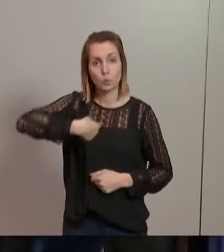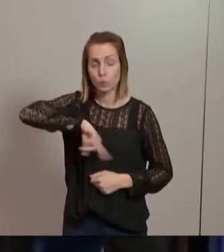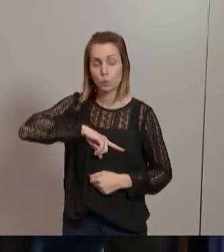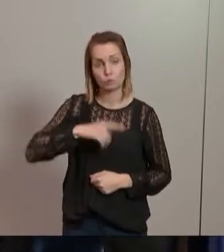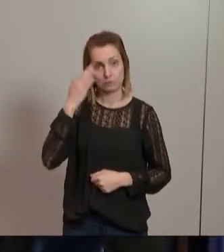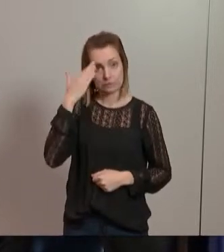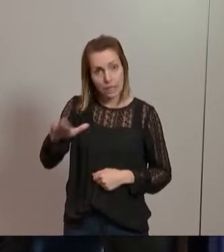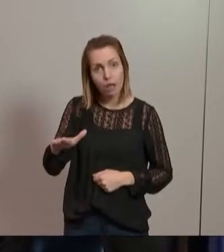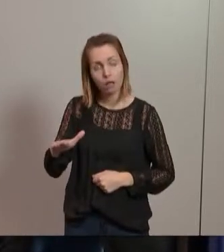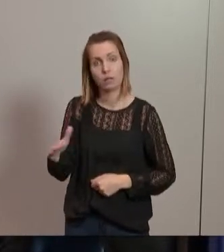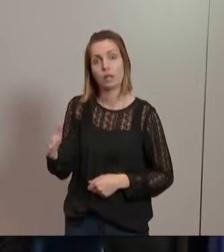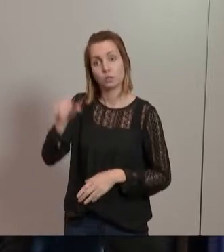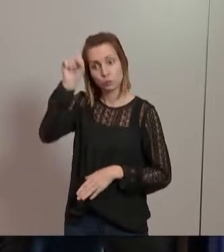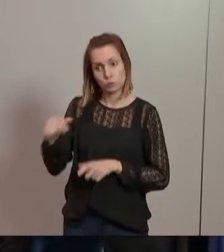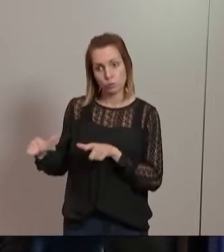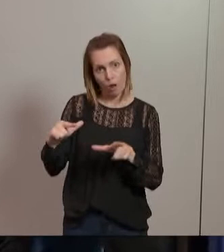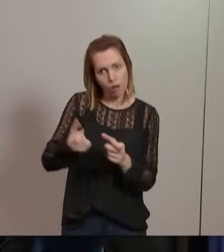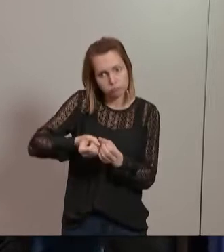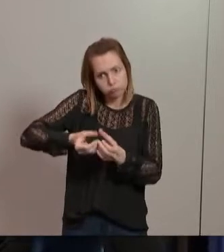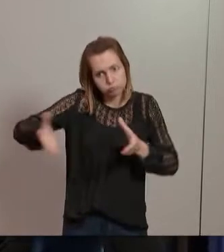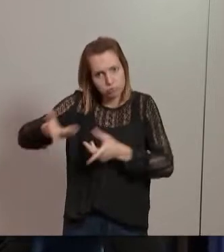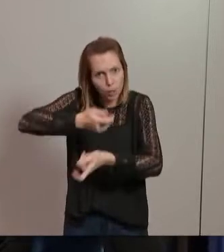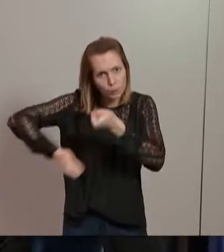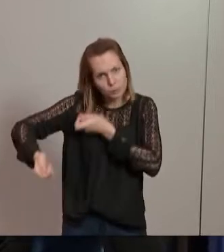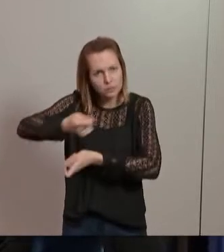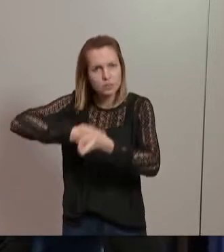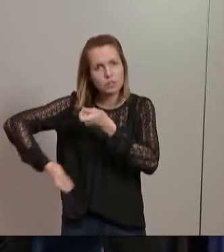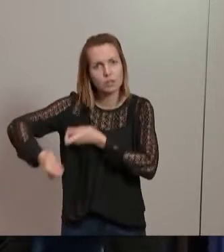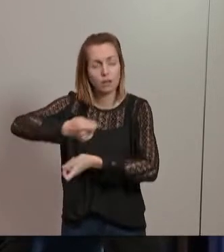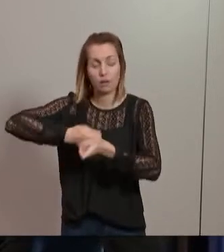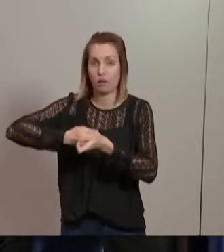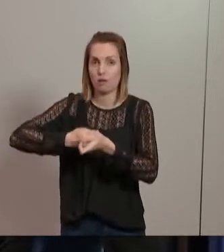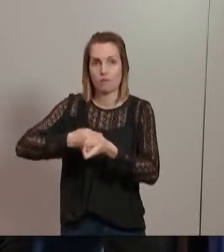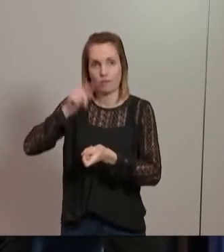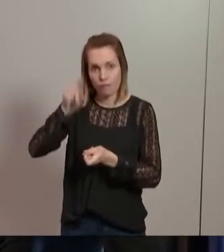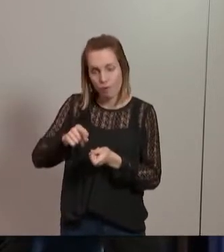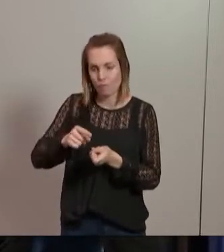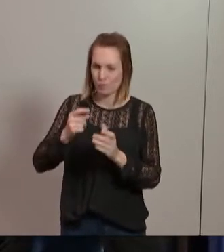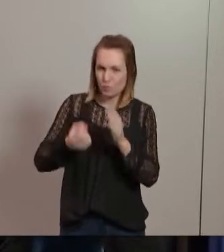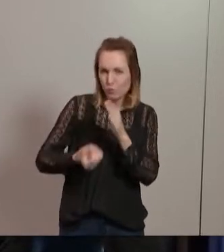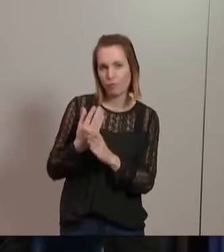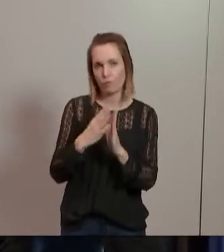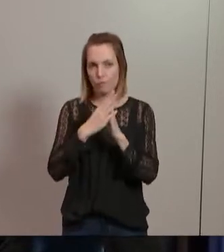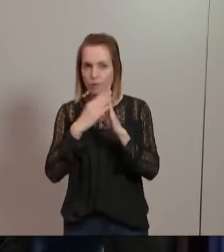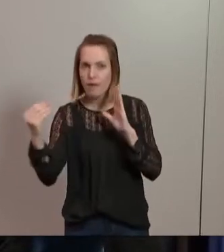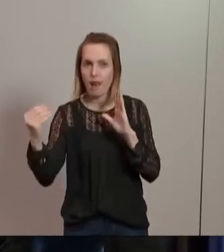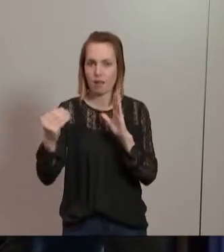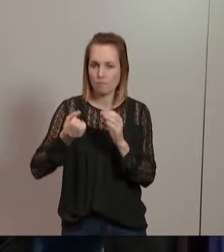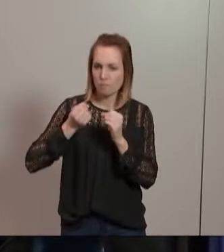au développement économique du Sud-Loire qui doit passer par l'invention d'un autre modèle, porteur